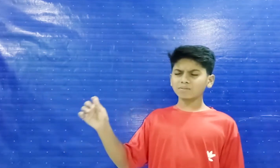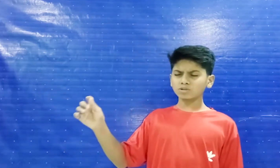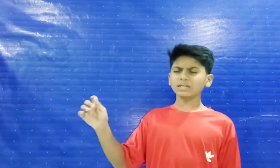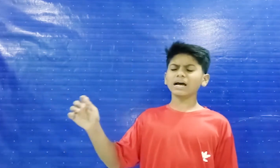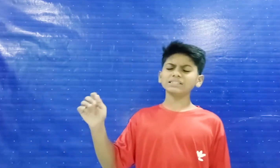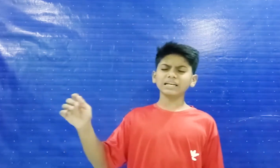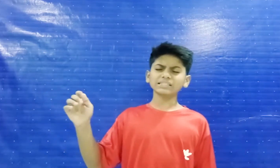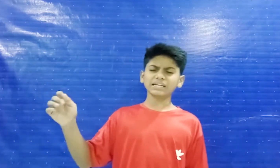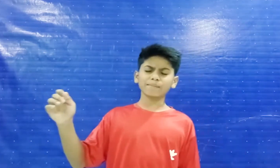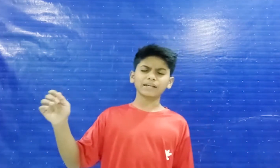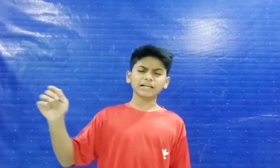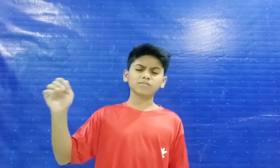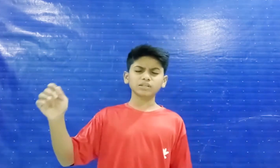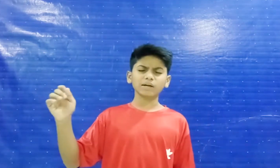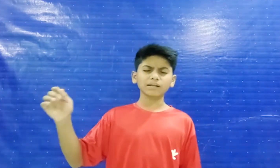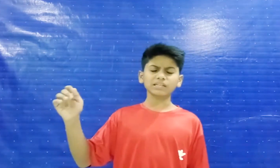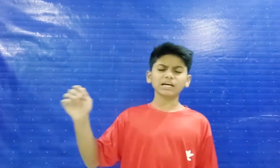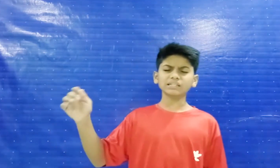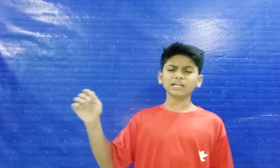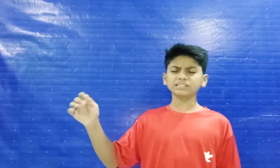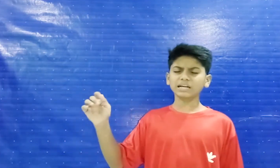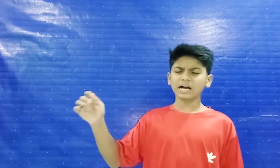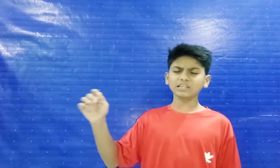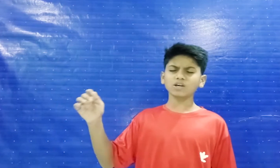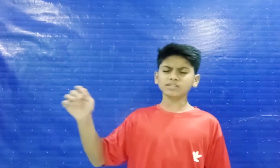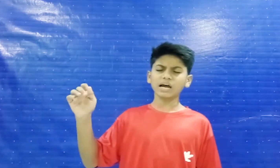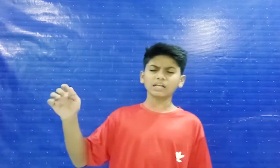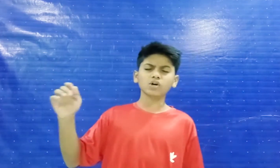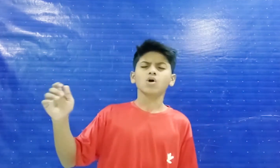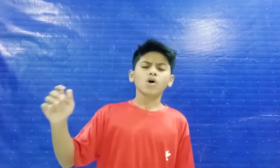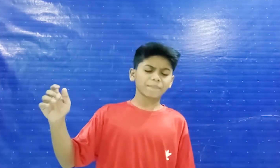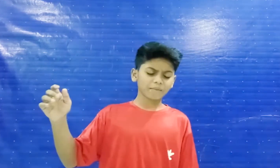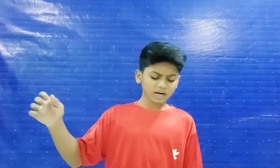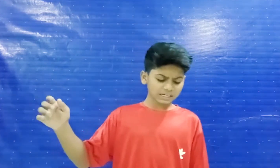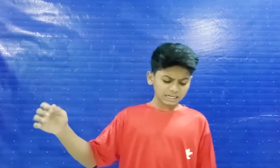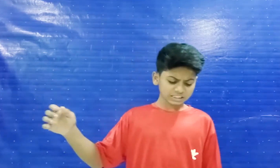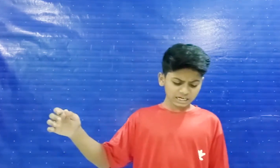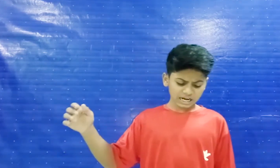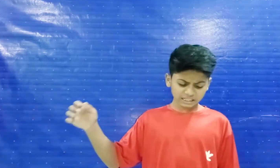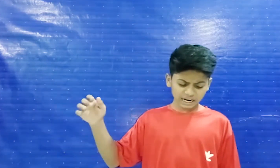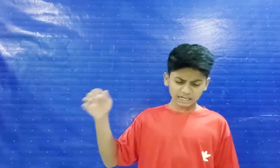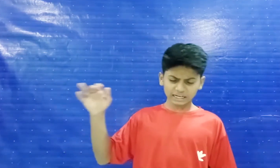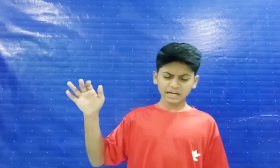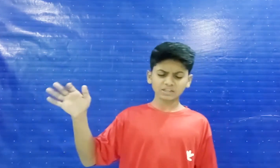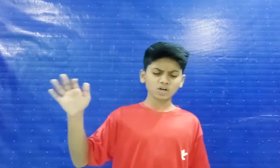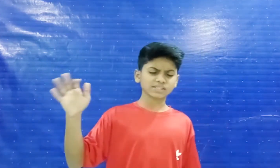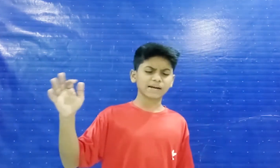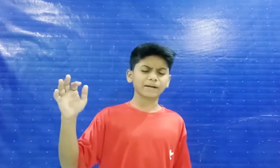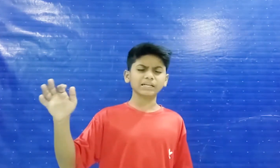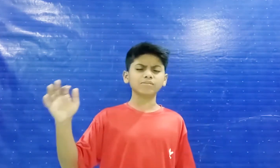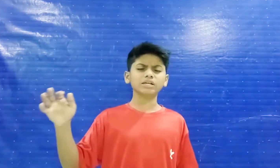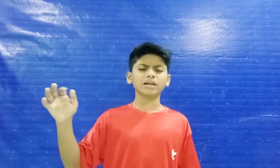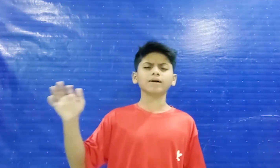तरीका कुंतर भूषे रे हाथ दे लास के रफ़ंडल बुंडल वंचन दली करे यहाँ दे लोस के रहाँ तो और प्रेपो कांडलाश करे यहाँ दे आला करे यहाँ दे